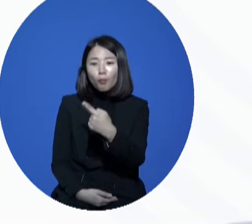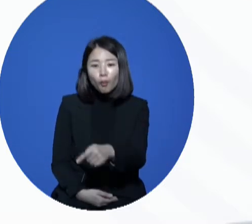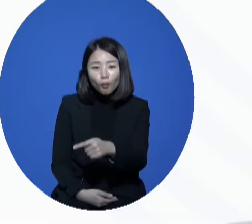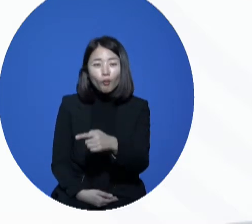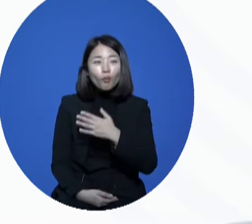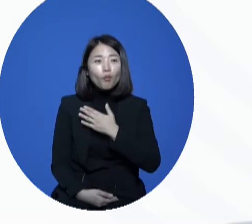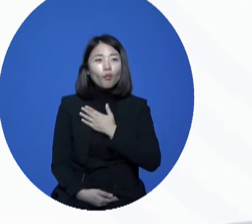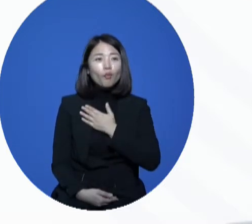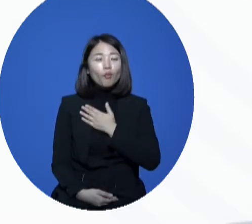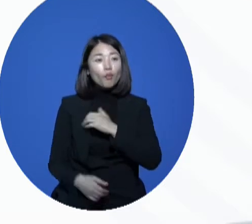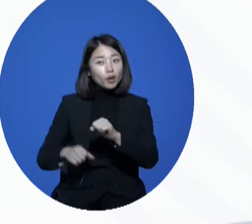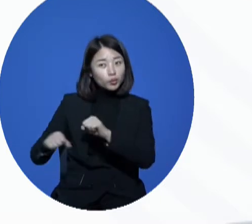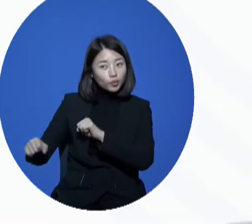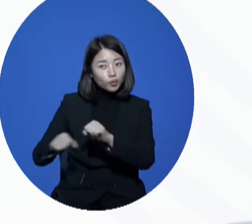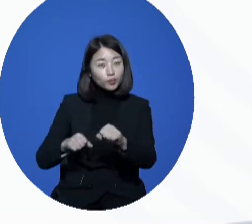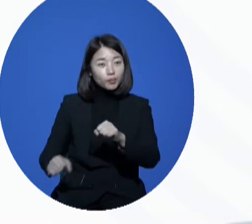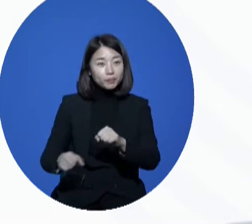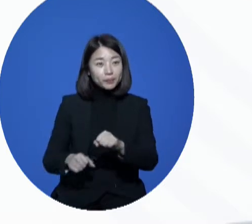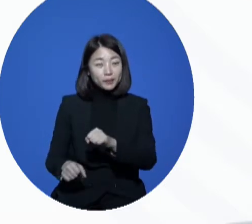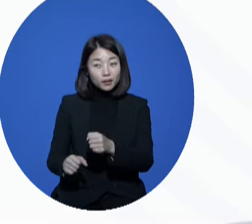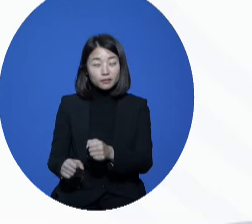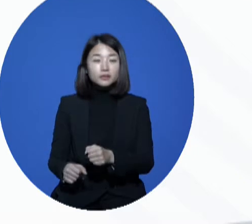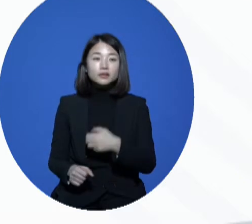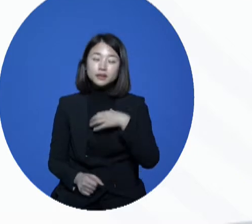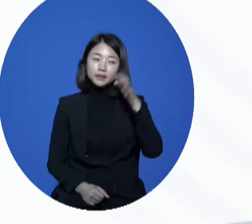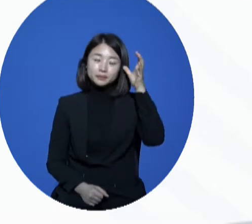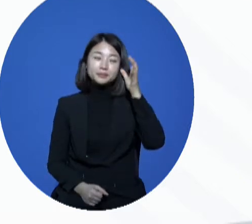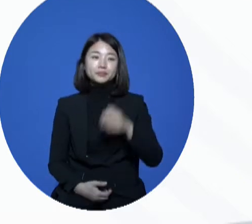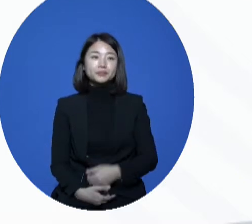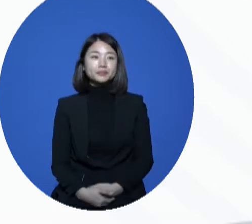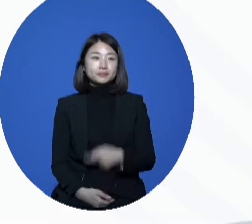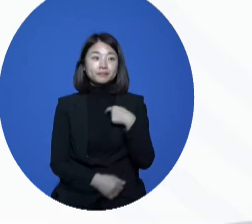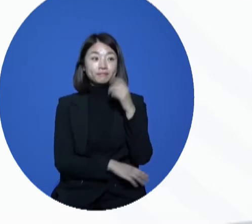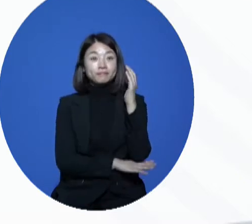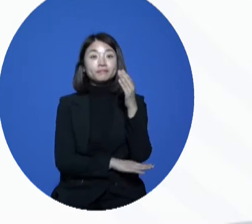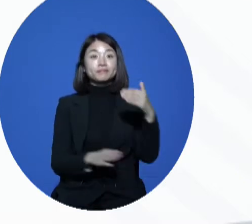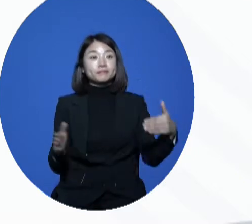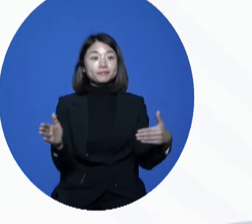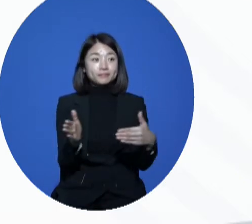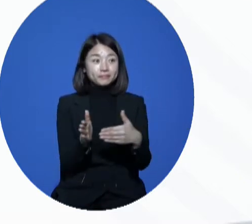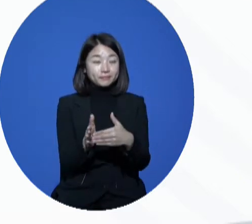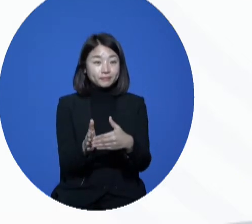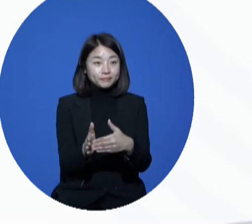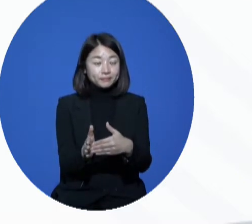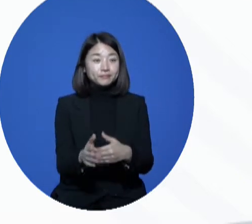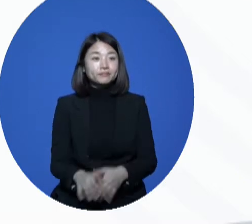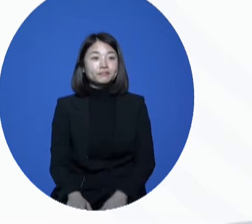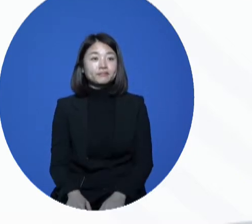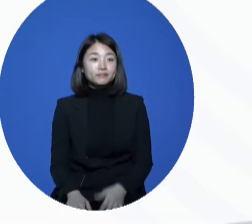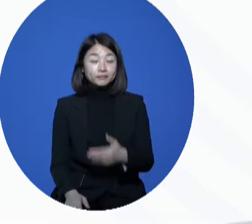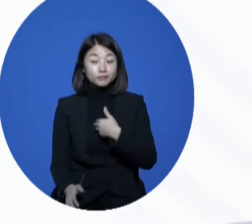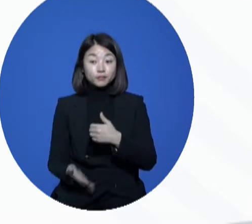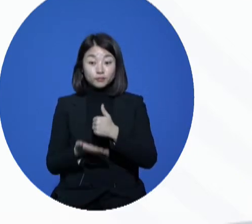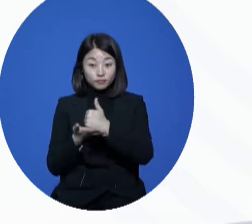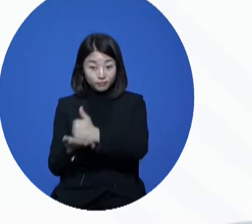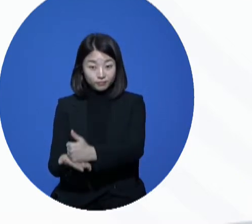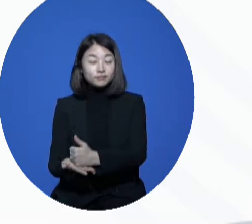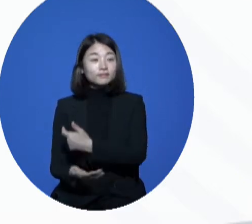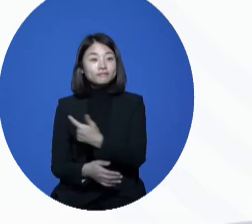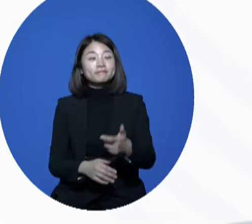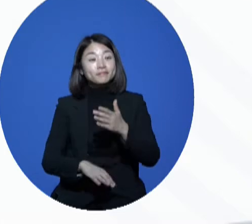있는지에 대해서도 듣게 되기를 희망합니다. 네, 이것으로 제 발표를 마치겠습니다. 저를 초대해